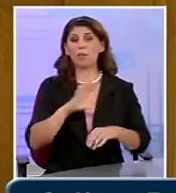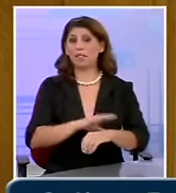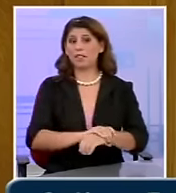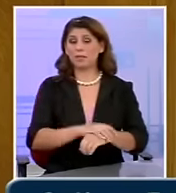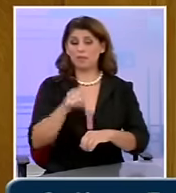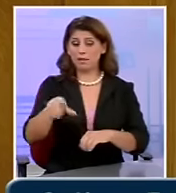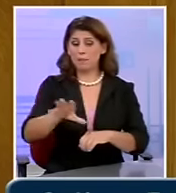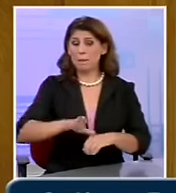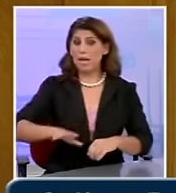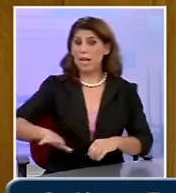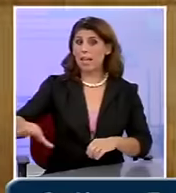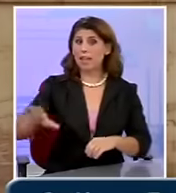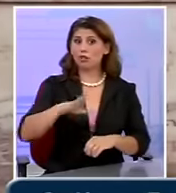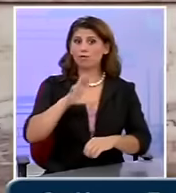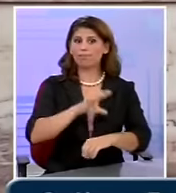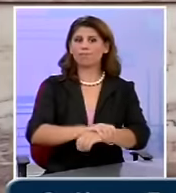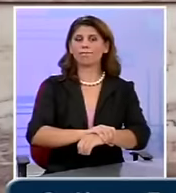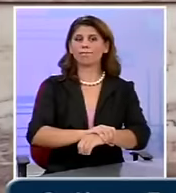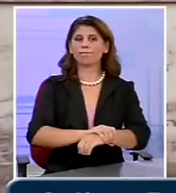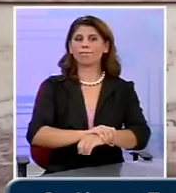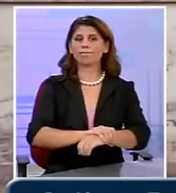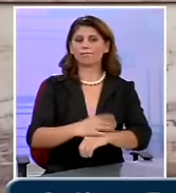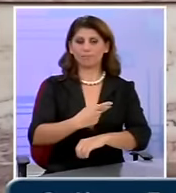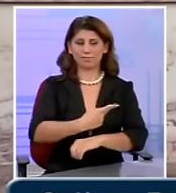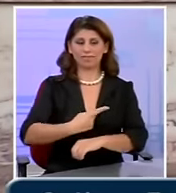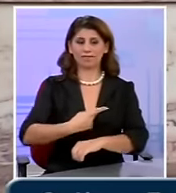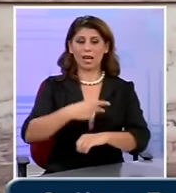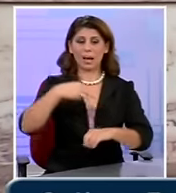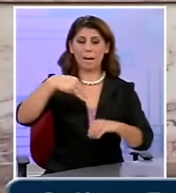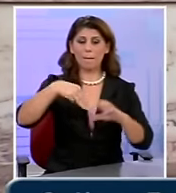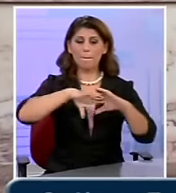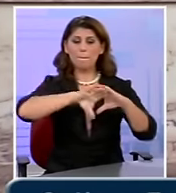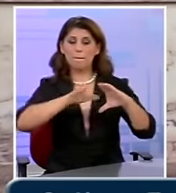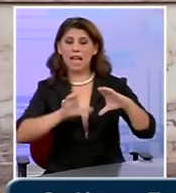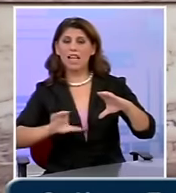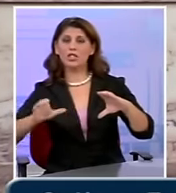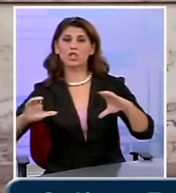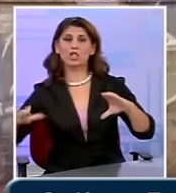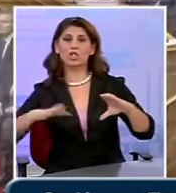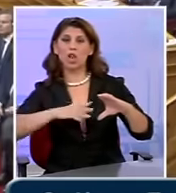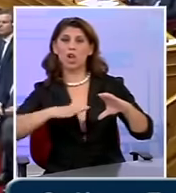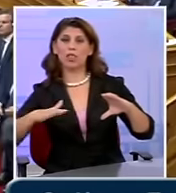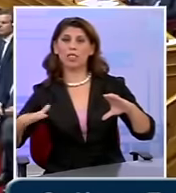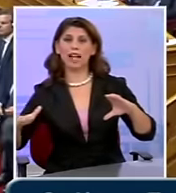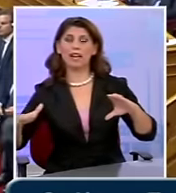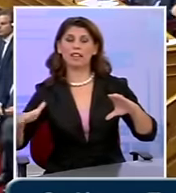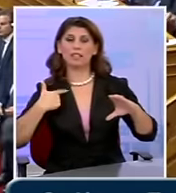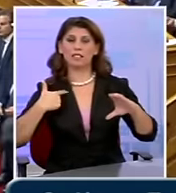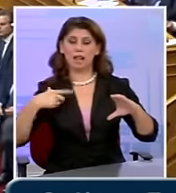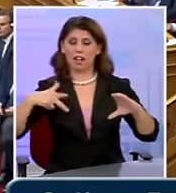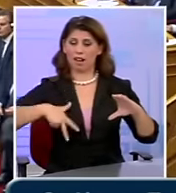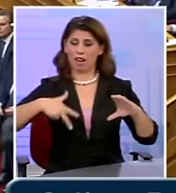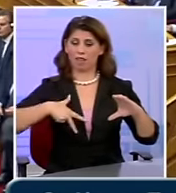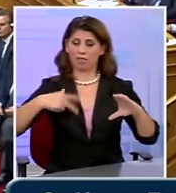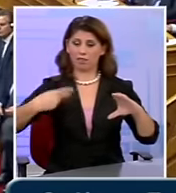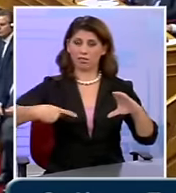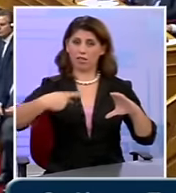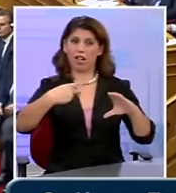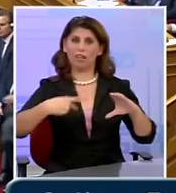περιοχή, είμαστε δύο μεσογειακές χώρες, θέλουμε να υπάρξει